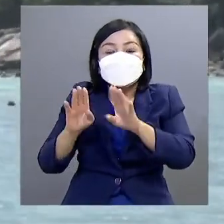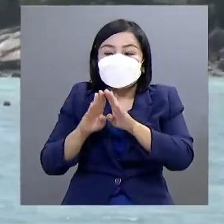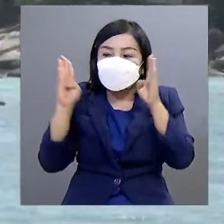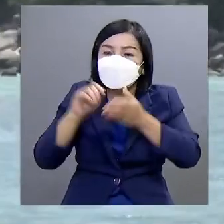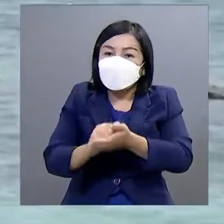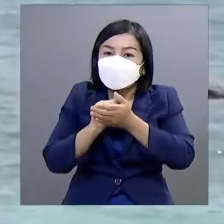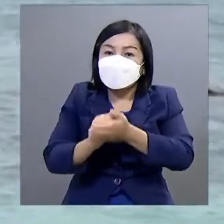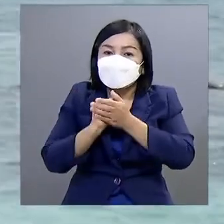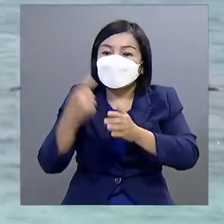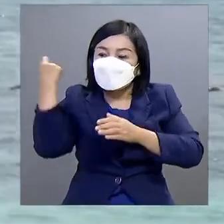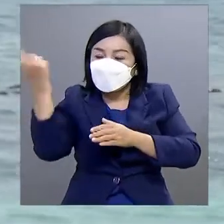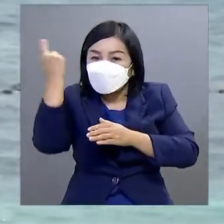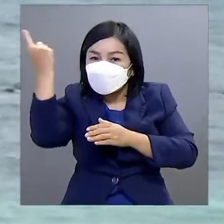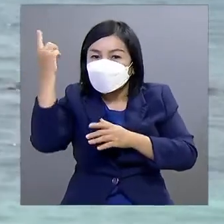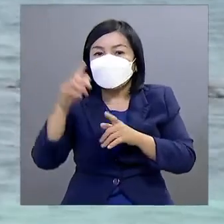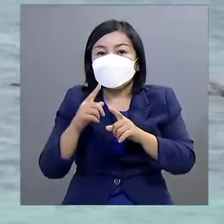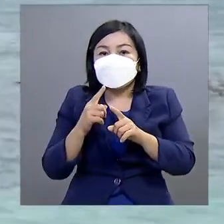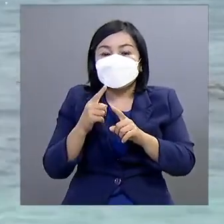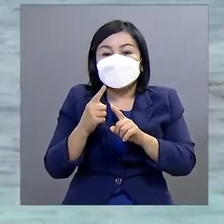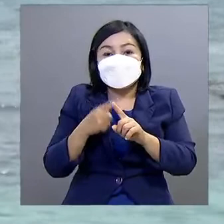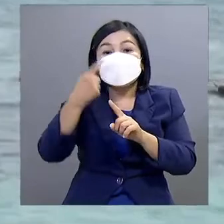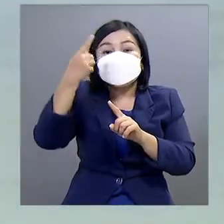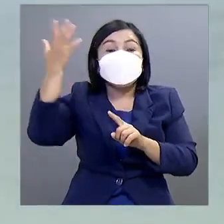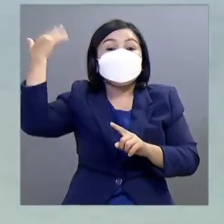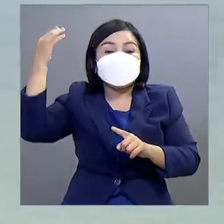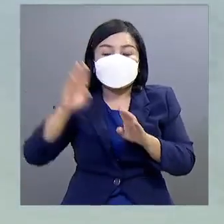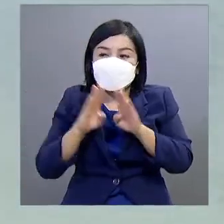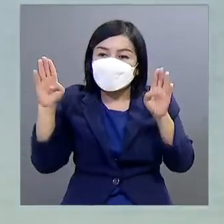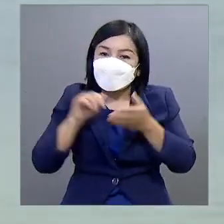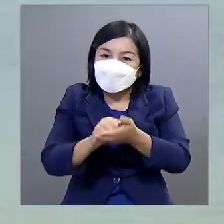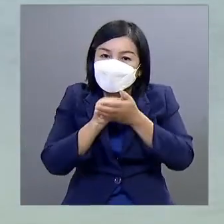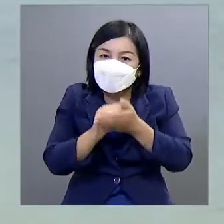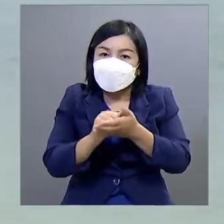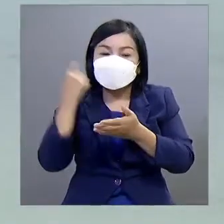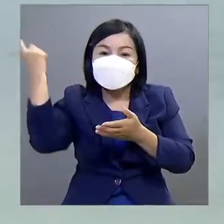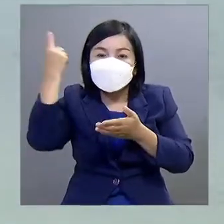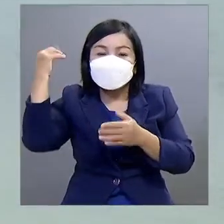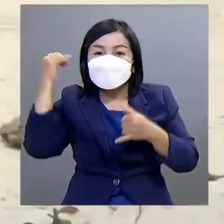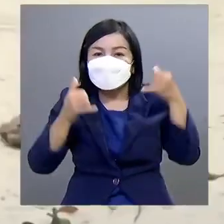ช่วงต้นปีที่ผ่านมาแต่ก็ดูเหมือนว่ายังไม่ได้ฟื้นกันในทุกกลุ่มค่ะ